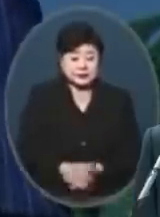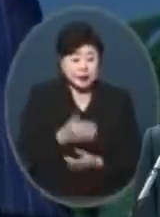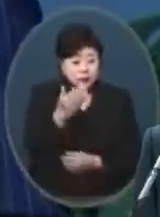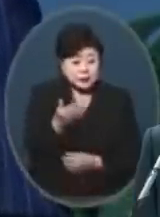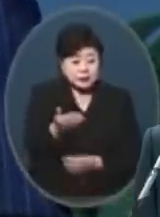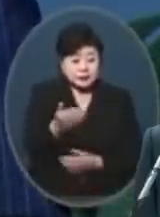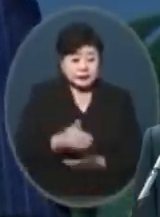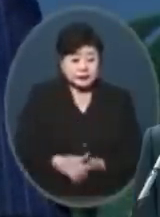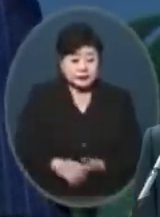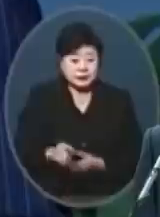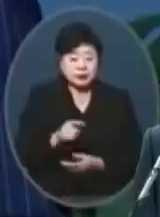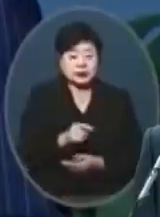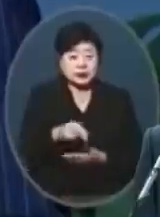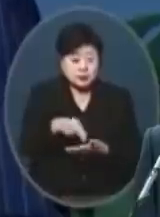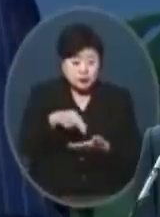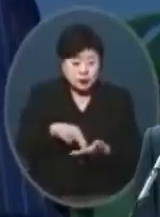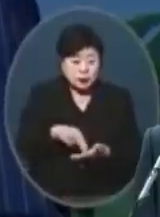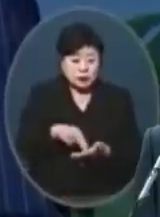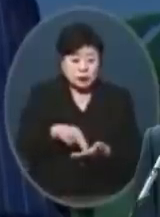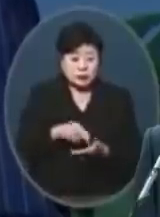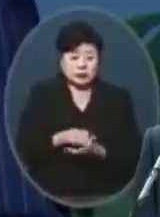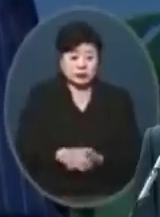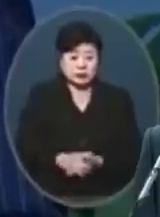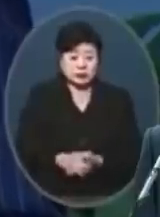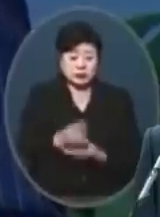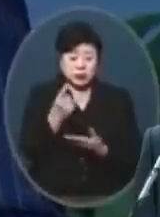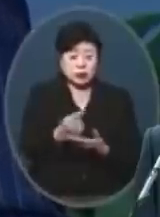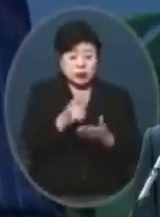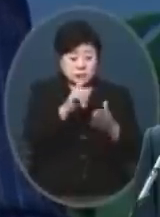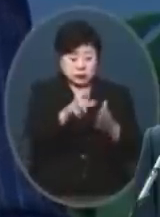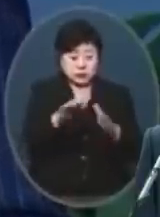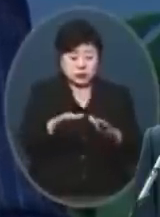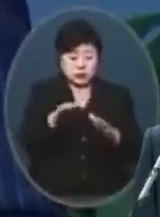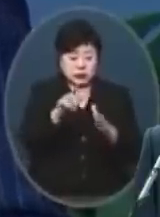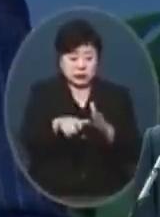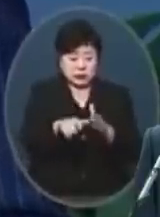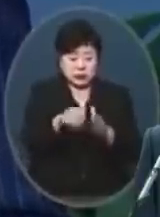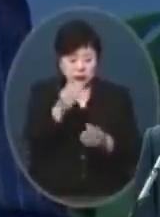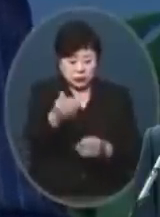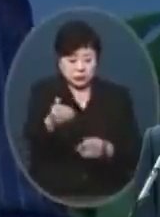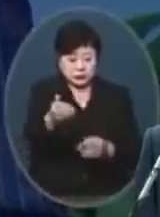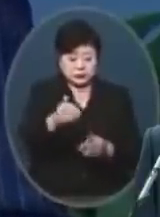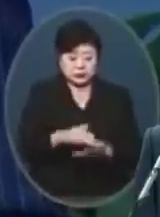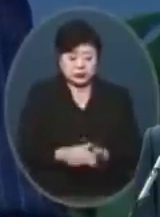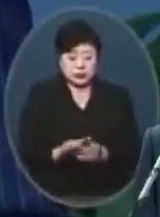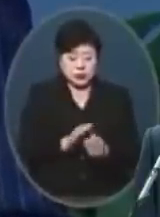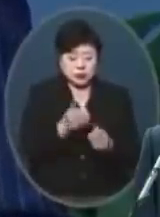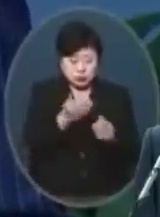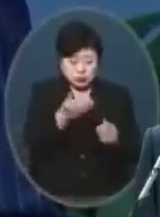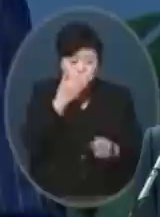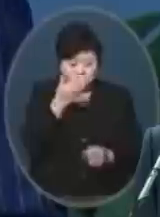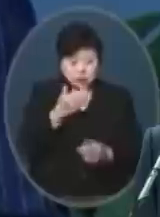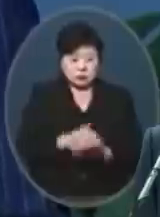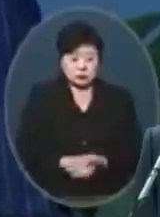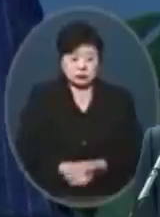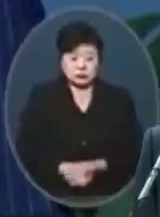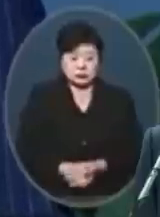여러분이 어떠한 형편이 있어도 오늘 이 시간에 여러분을 위로해 줄 수 있습니다.